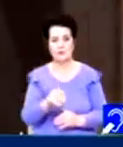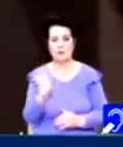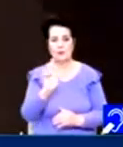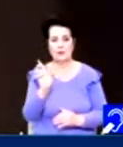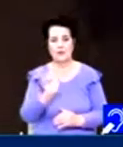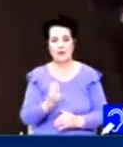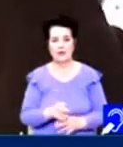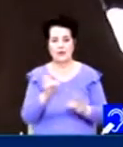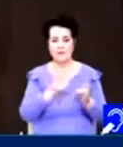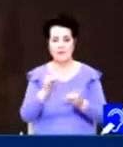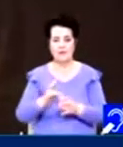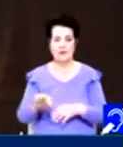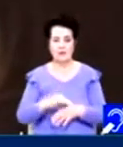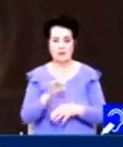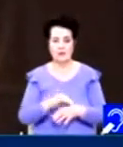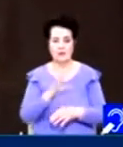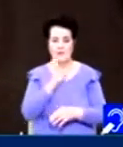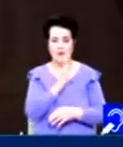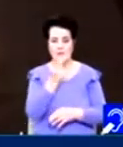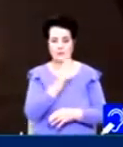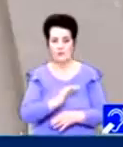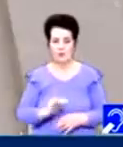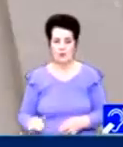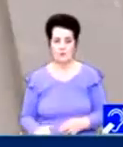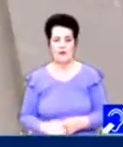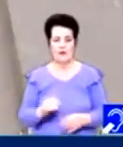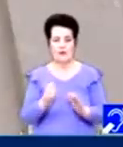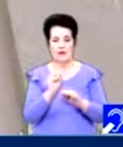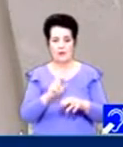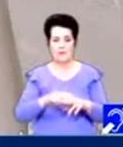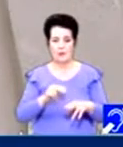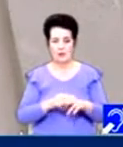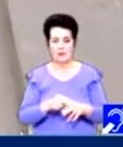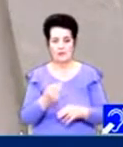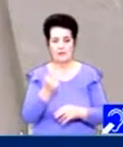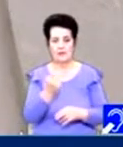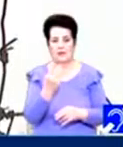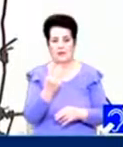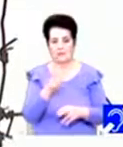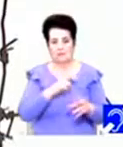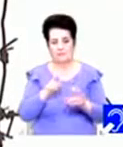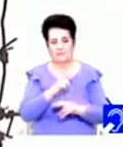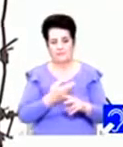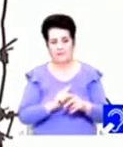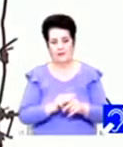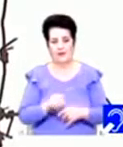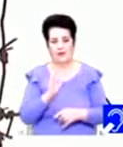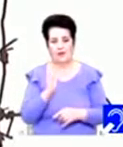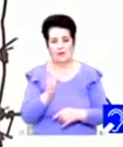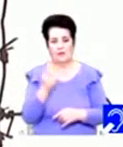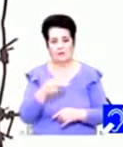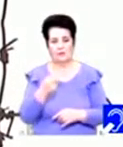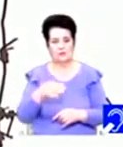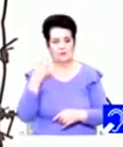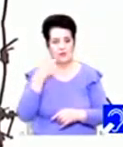Botanica. Victima era căsătorită și mama a doi copii. Poliția a pornit o anchetă penală, iar suspectul riscă până la 20 de ani de închisoare.